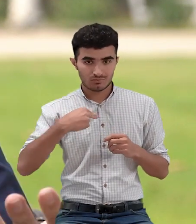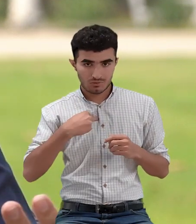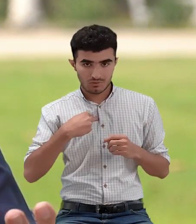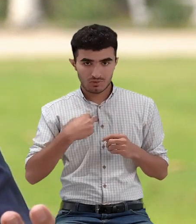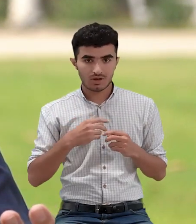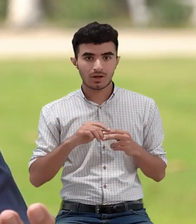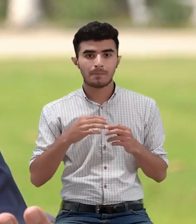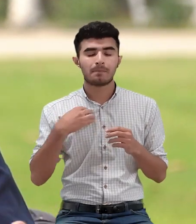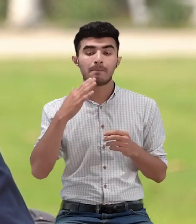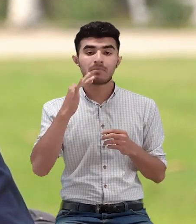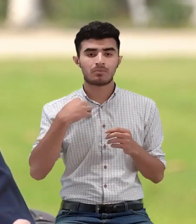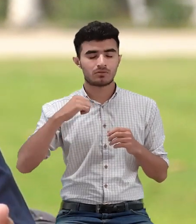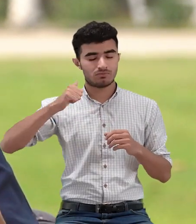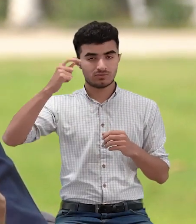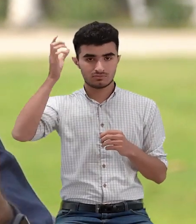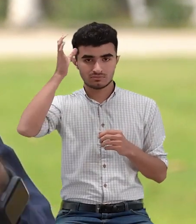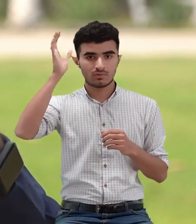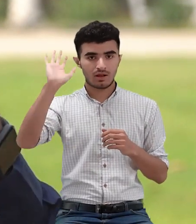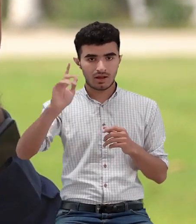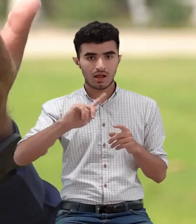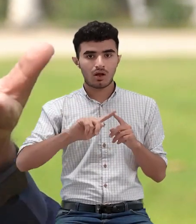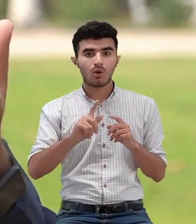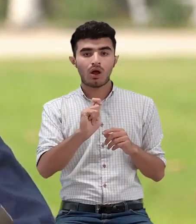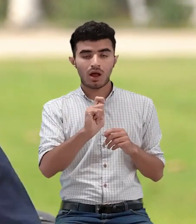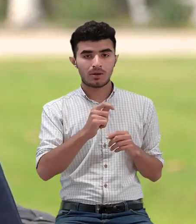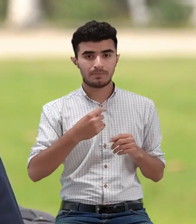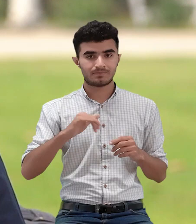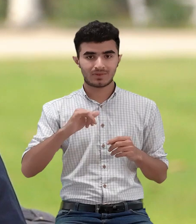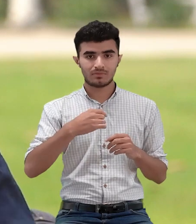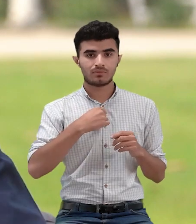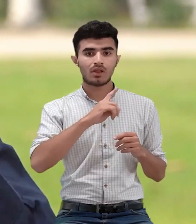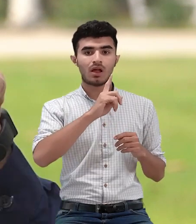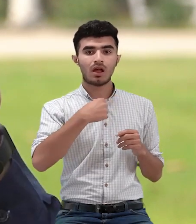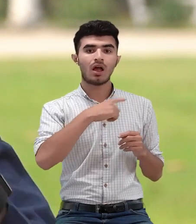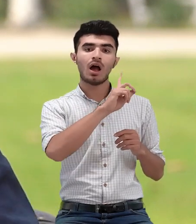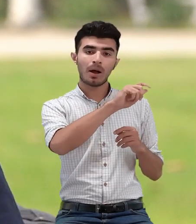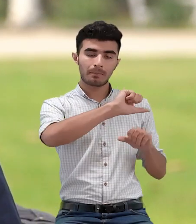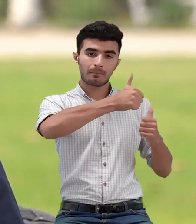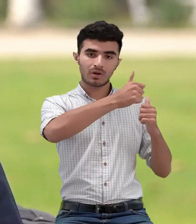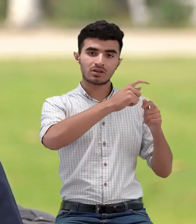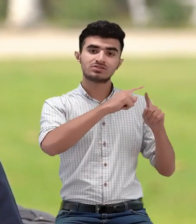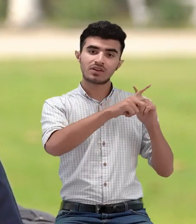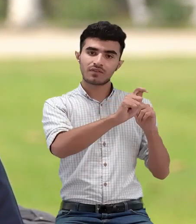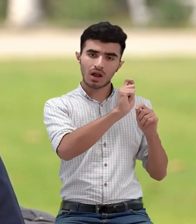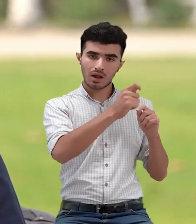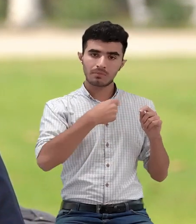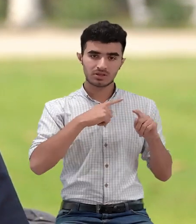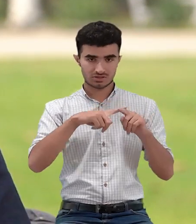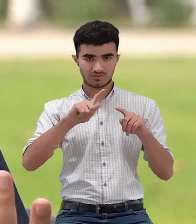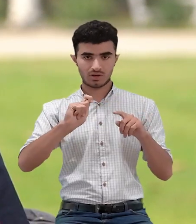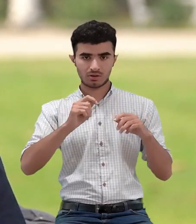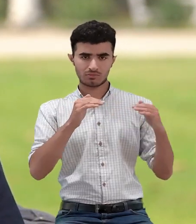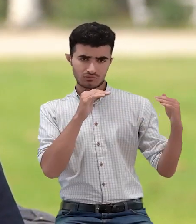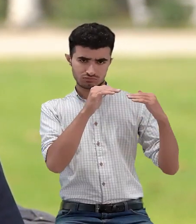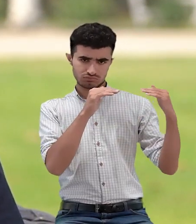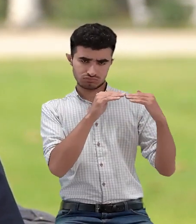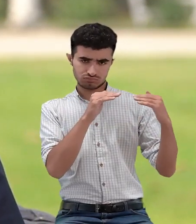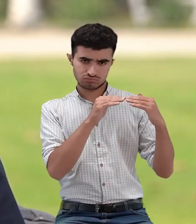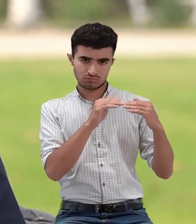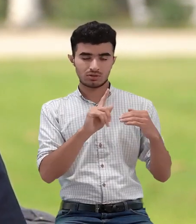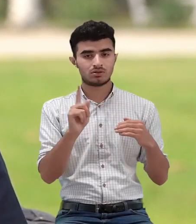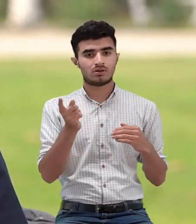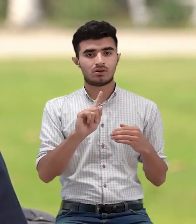کسی ایسے فیلڈ میں جینیس ہوں، لیکن میں مقابلہ کر رہا ہوں دوسرے آدمی کے ساتھ جو اپنے فیلڈ میں جینیس، اور میں اپنے آپ کو بھول جاتا